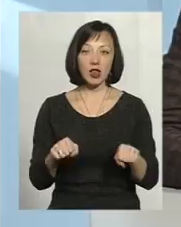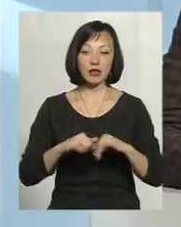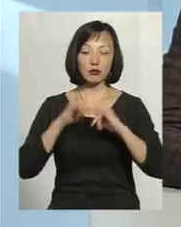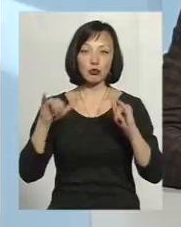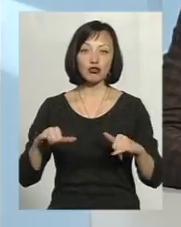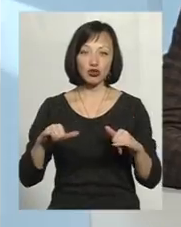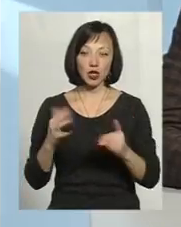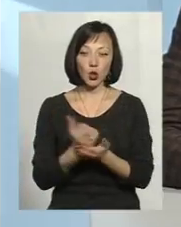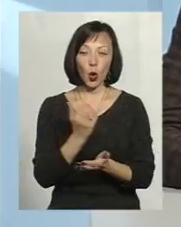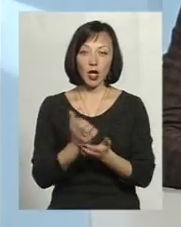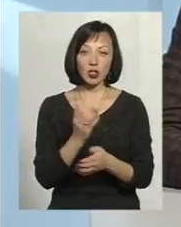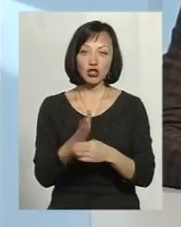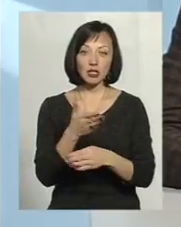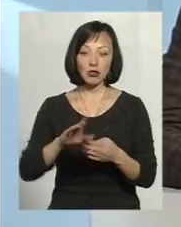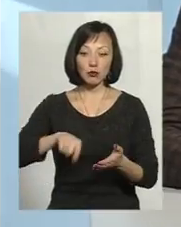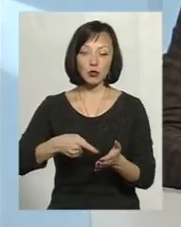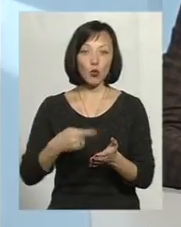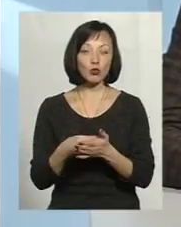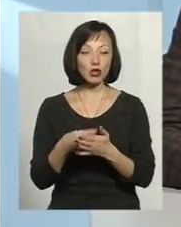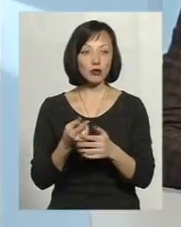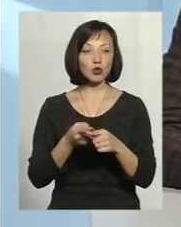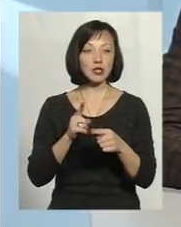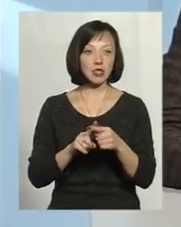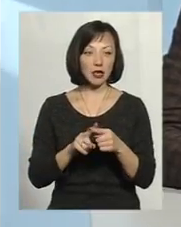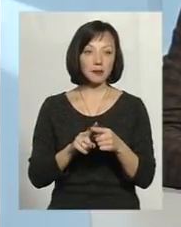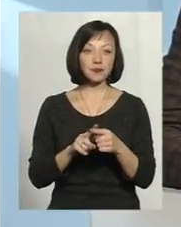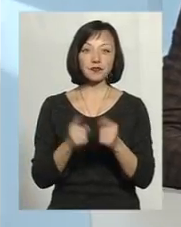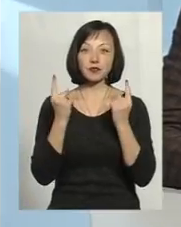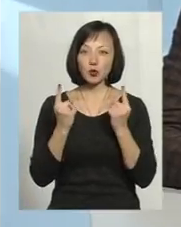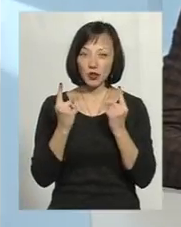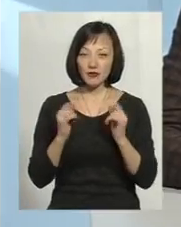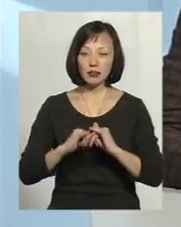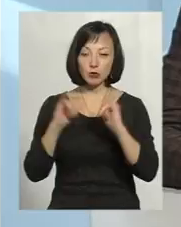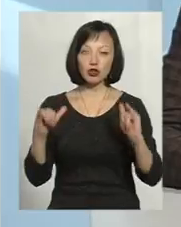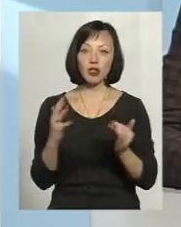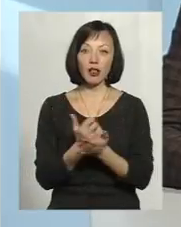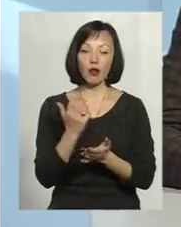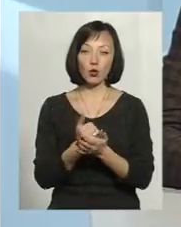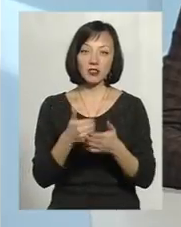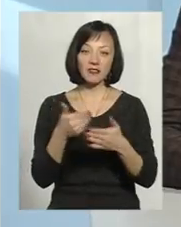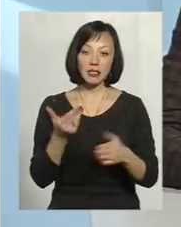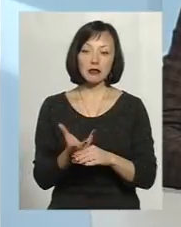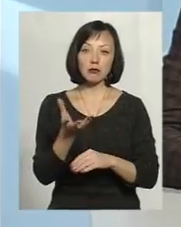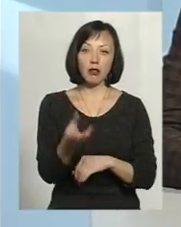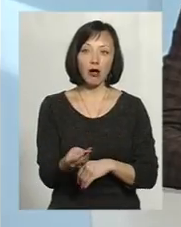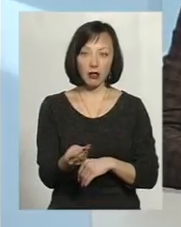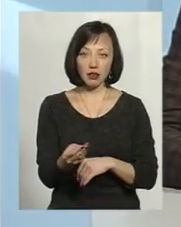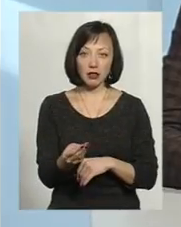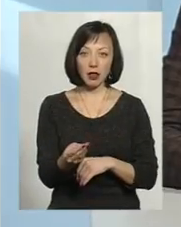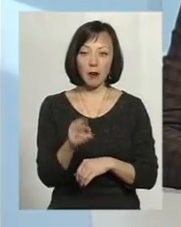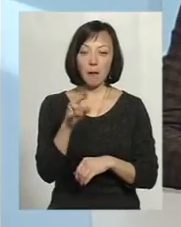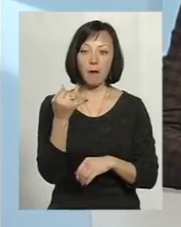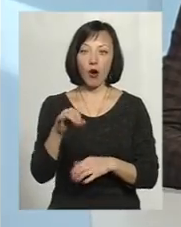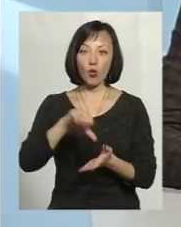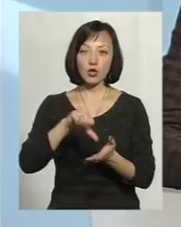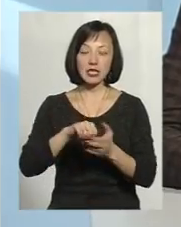збільшити дохідну частину міського бюджету, це суттєве збільшення надходжень від сплати пайової участі